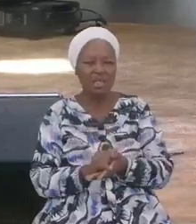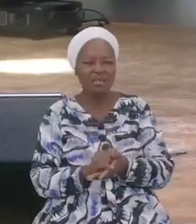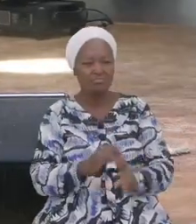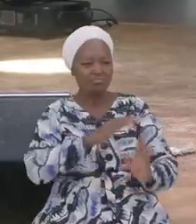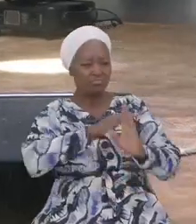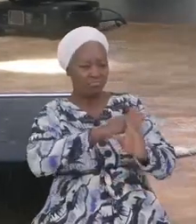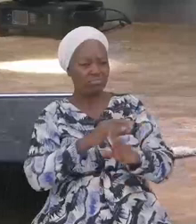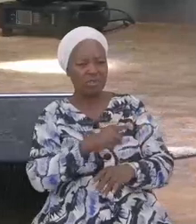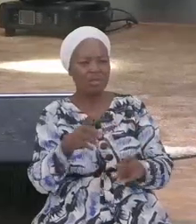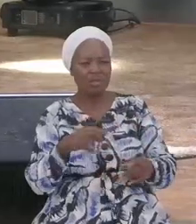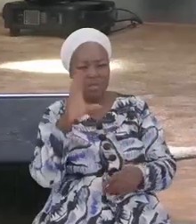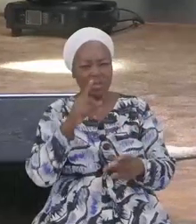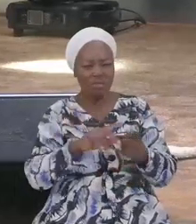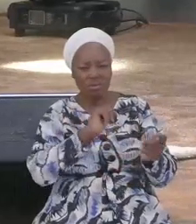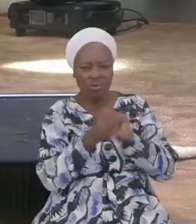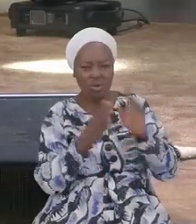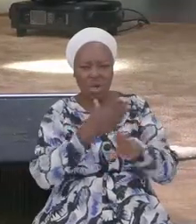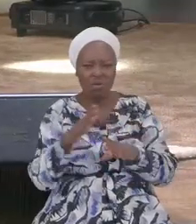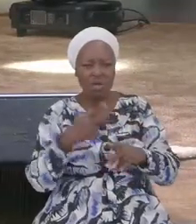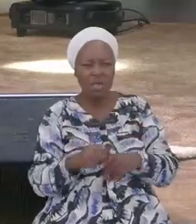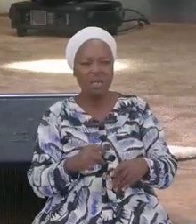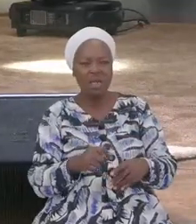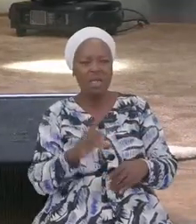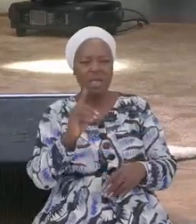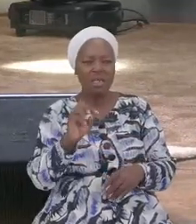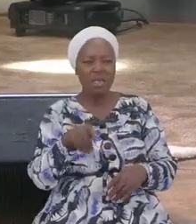à détourner de la foi le proconsul.